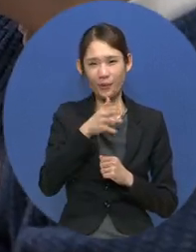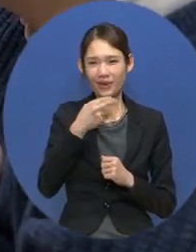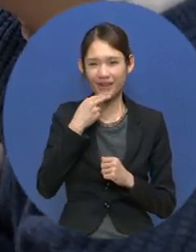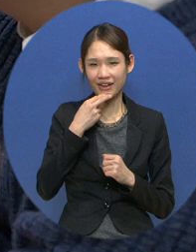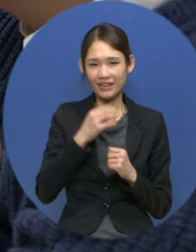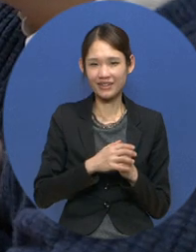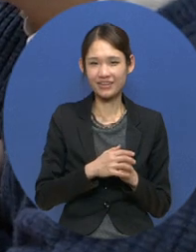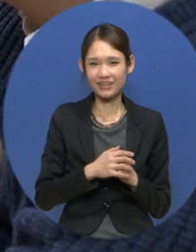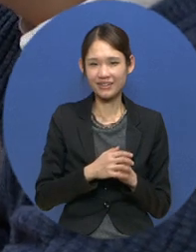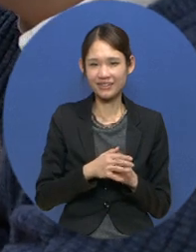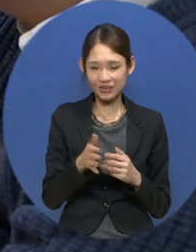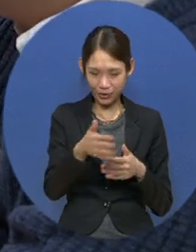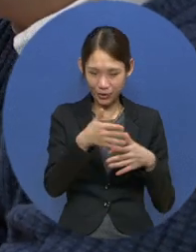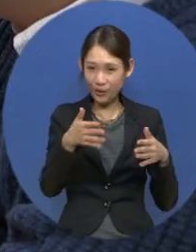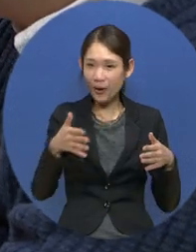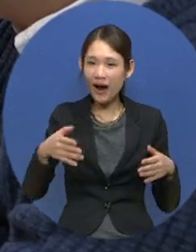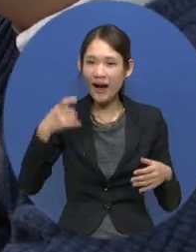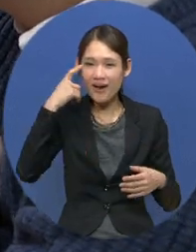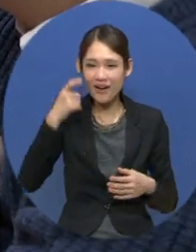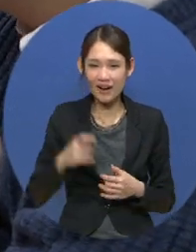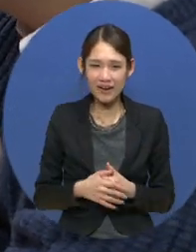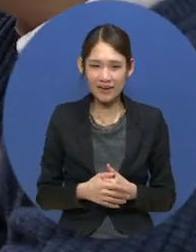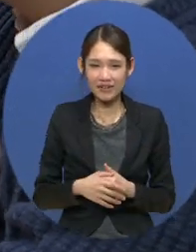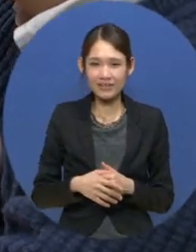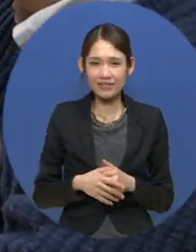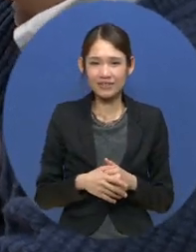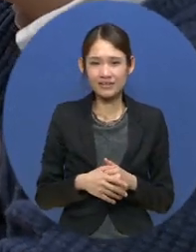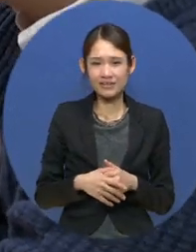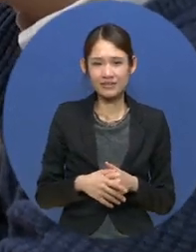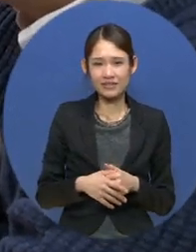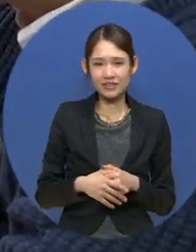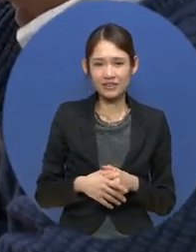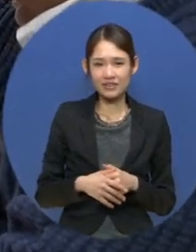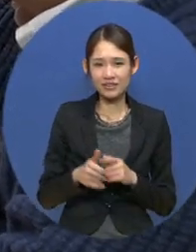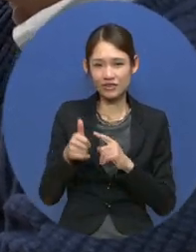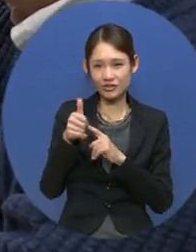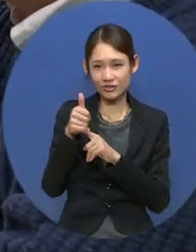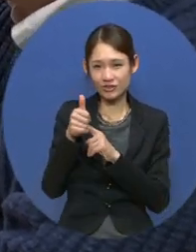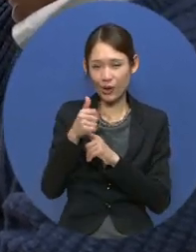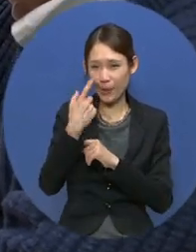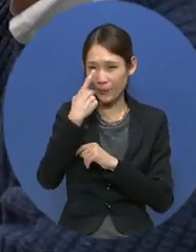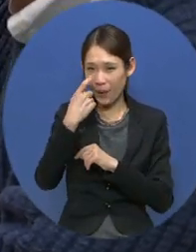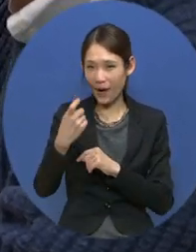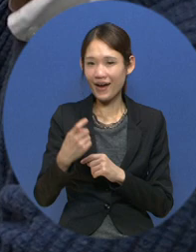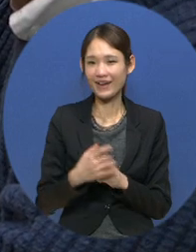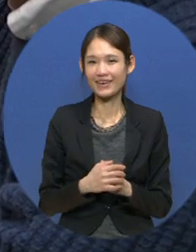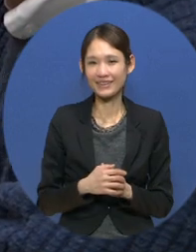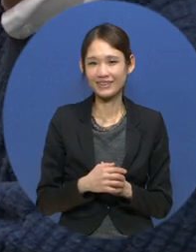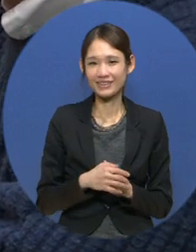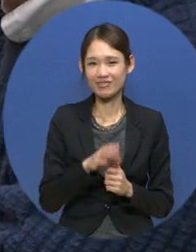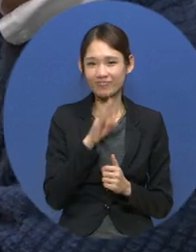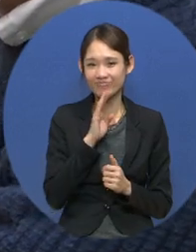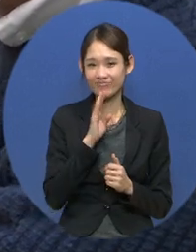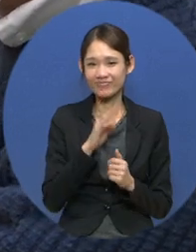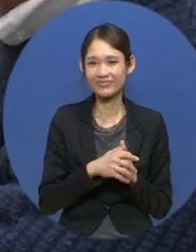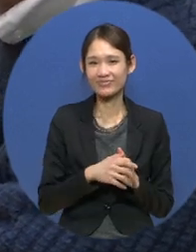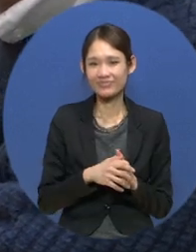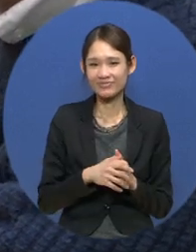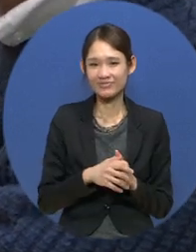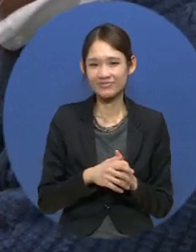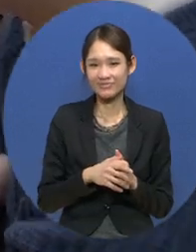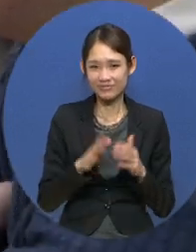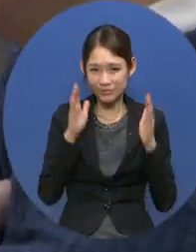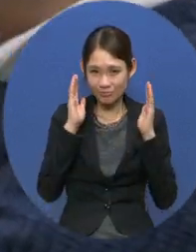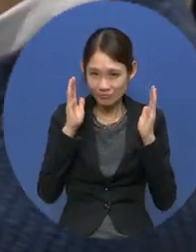그럴게. 아무것도 없는 거야 왜? 야. 아무튼 이 강이 되게 멋있네. 응. 그럴게. 어,